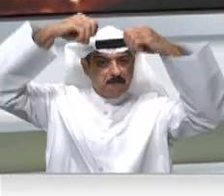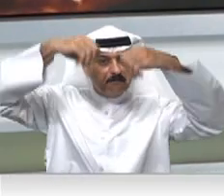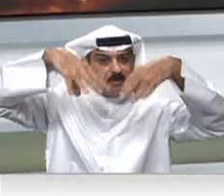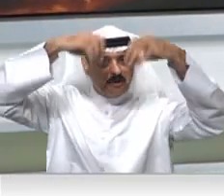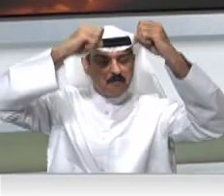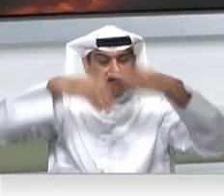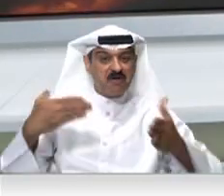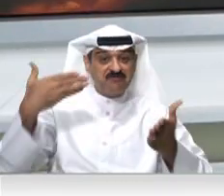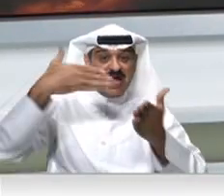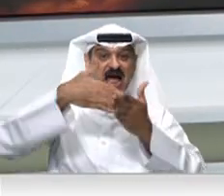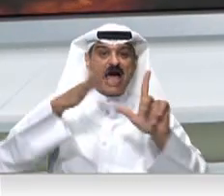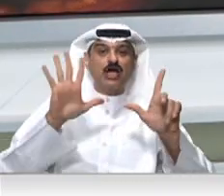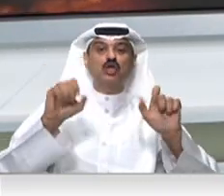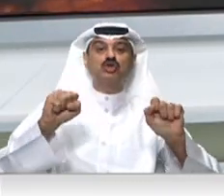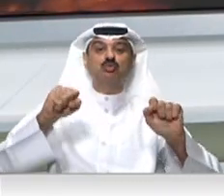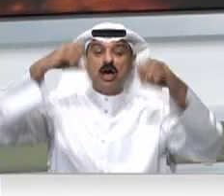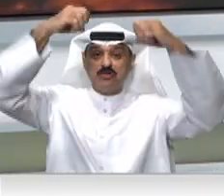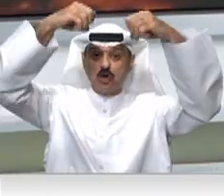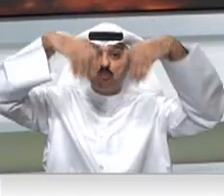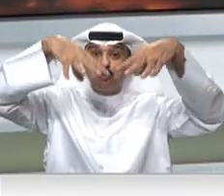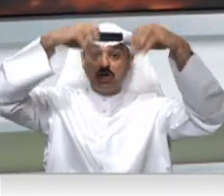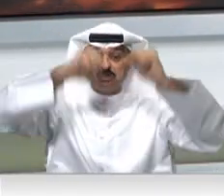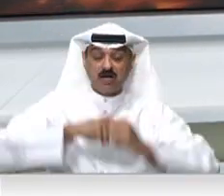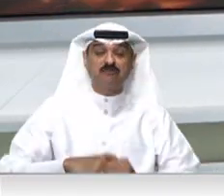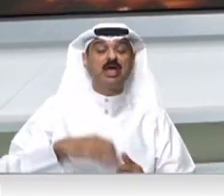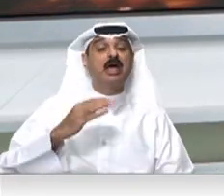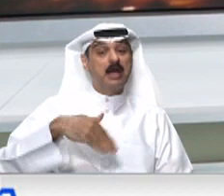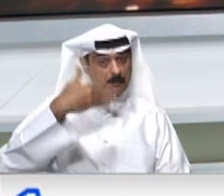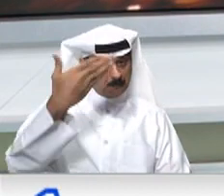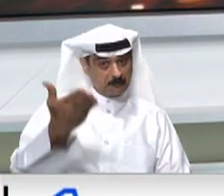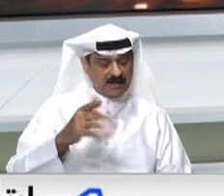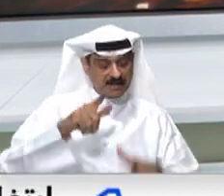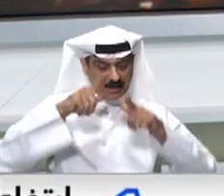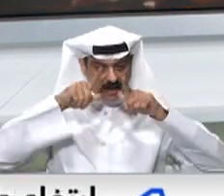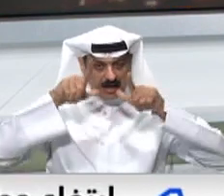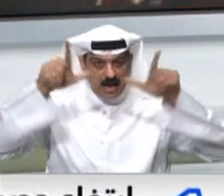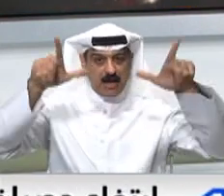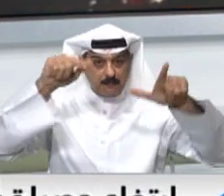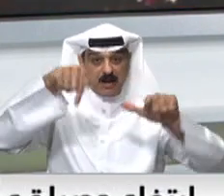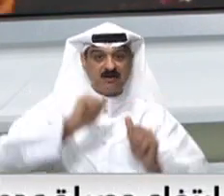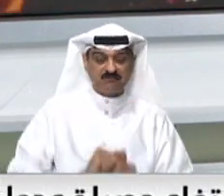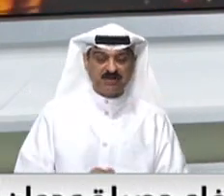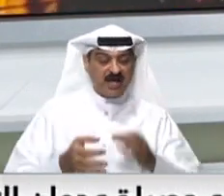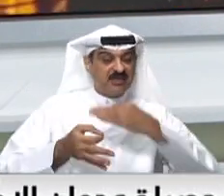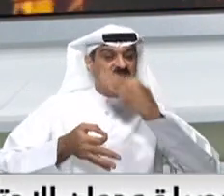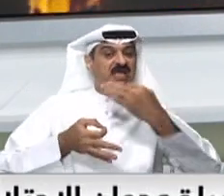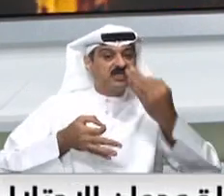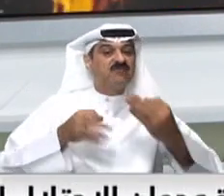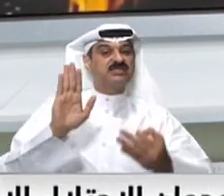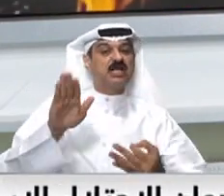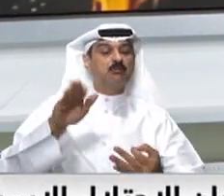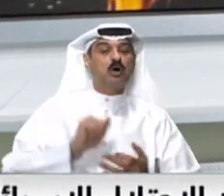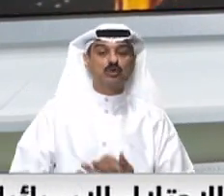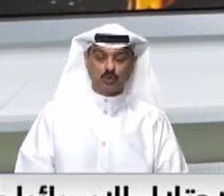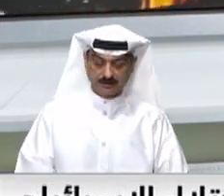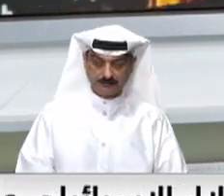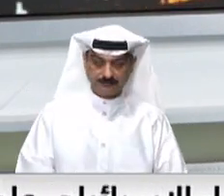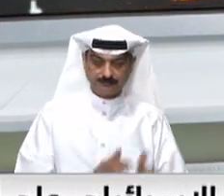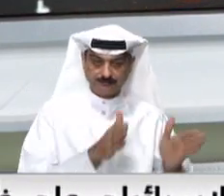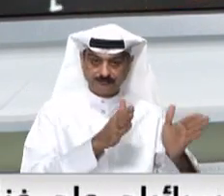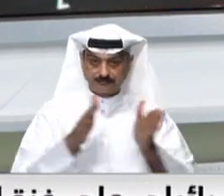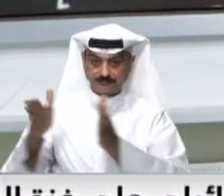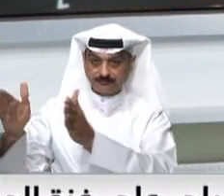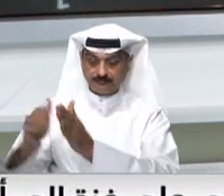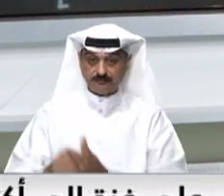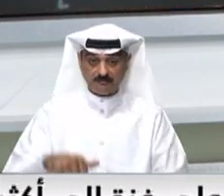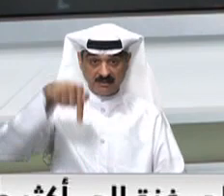نهاية الأسبوع القادم. راح نوافيكم في تفاصيل أكثر عنها خلال هذه النشرة وأيضا خلال نشراتنا القادمة.